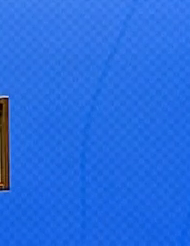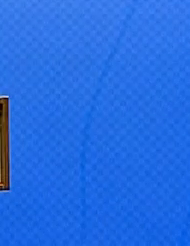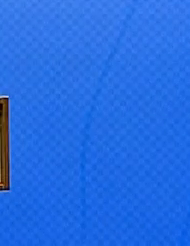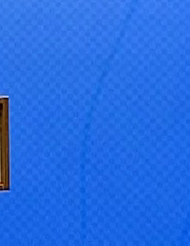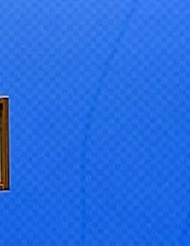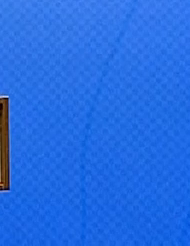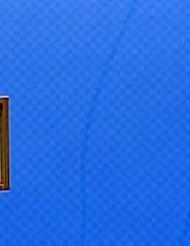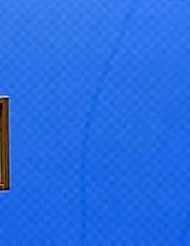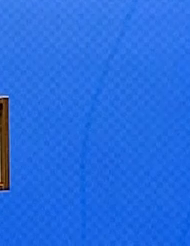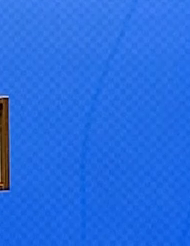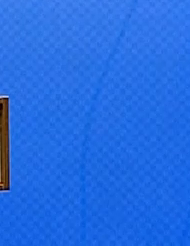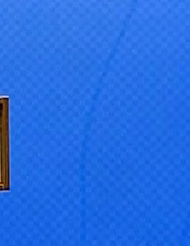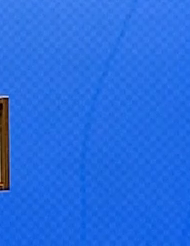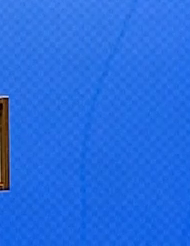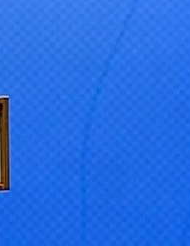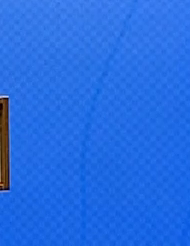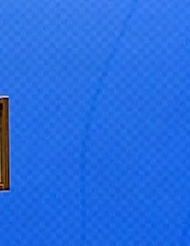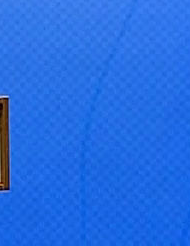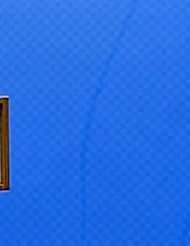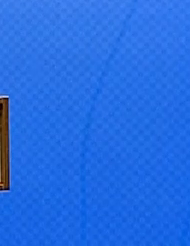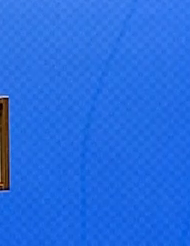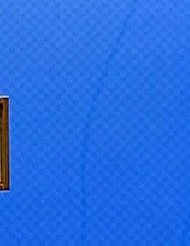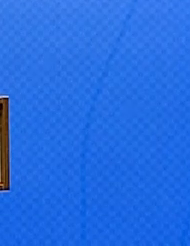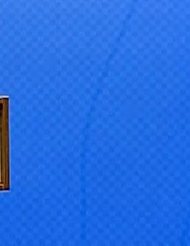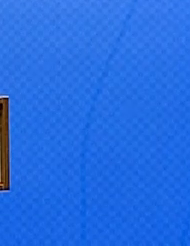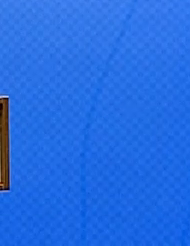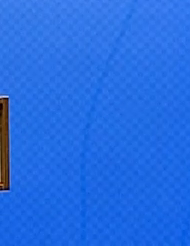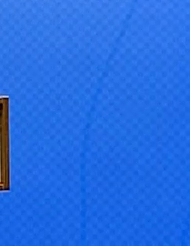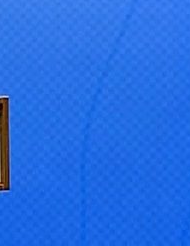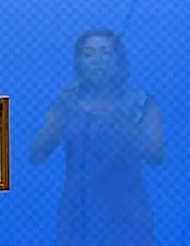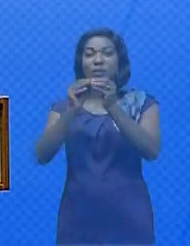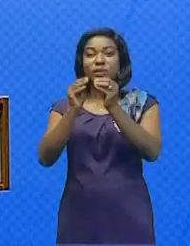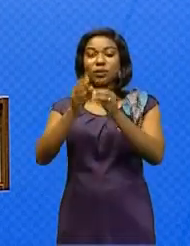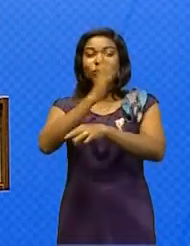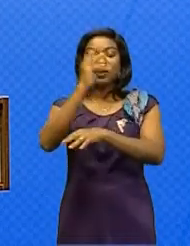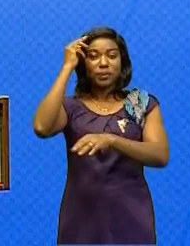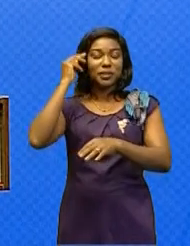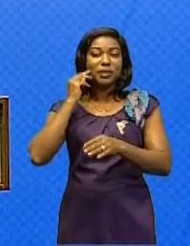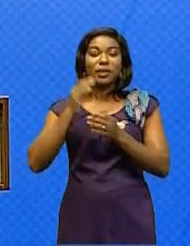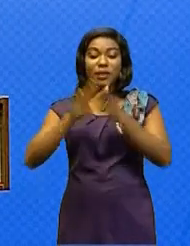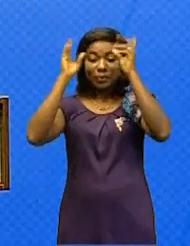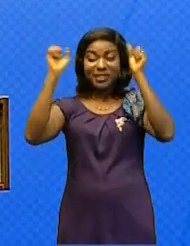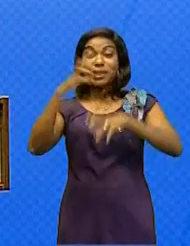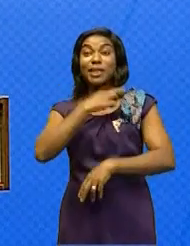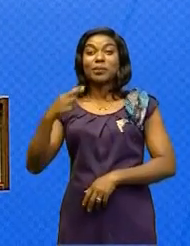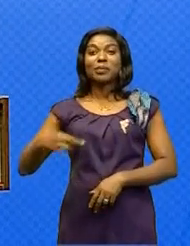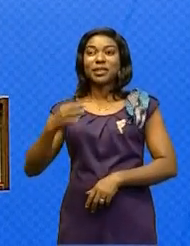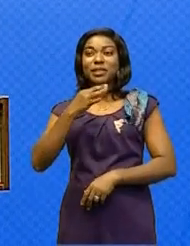Compte rendu de la 14e réunion du Conseil de ministres, le président de la République, chef de